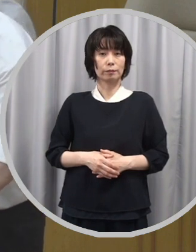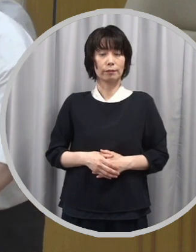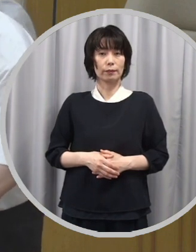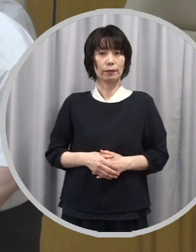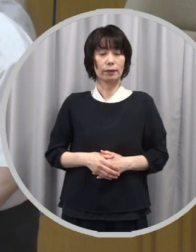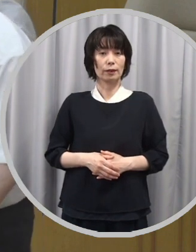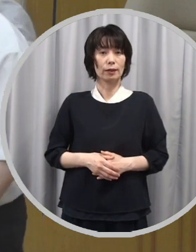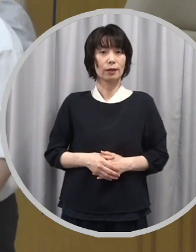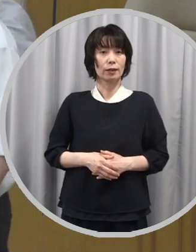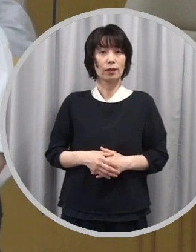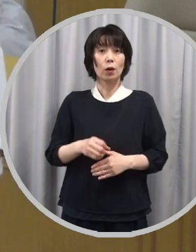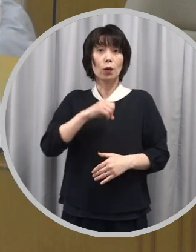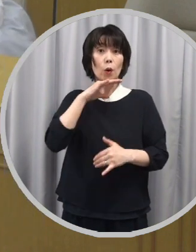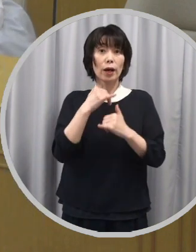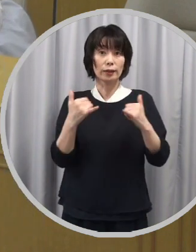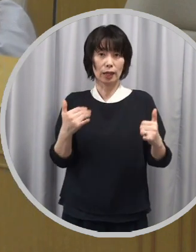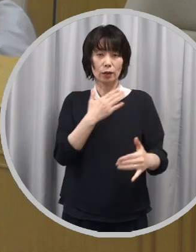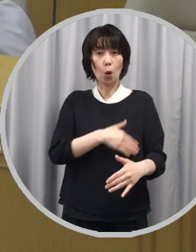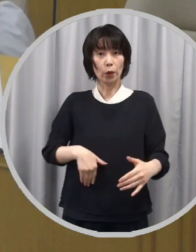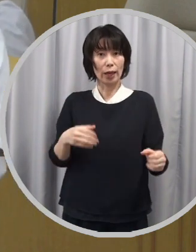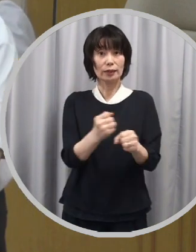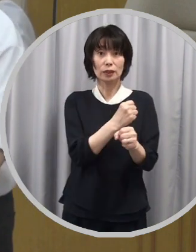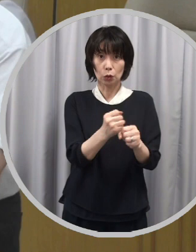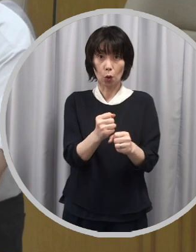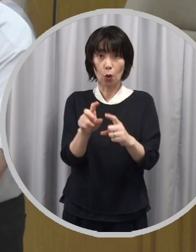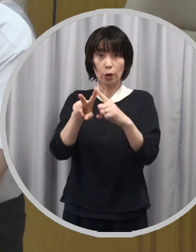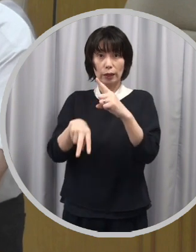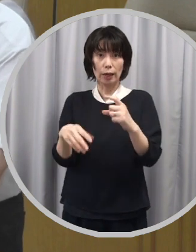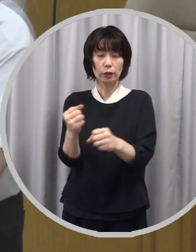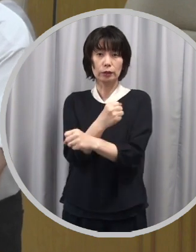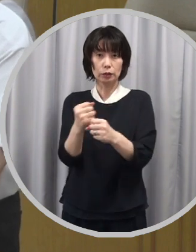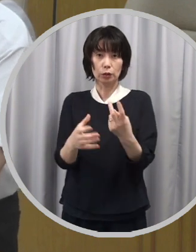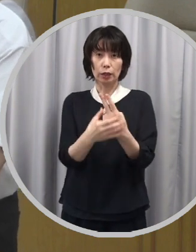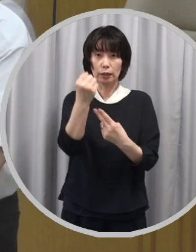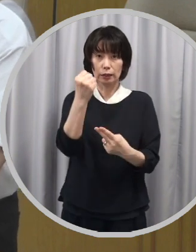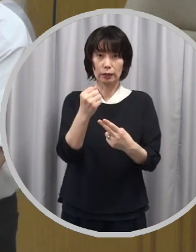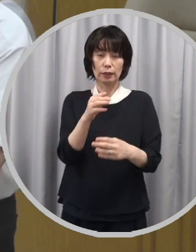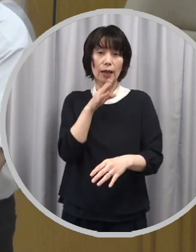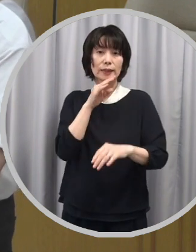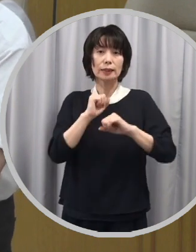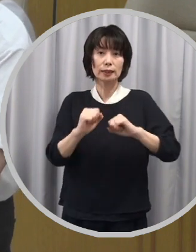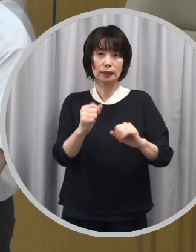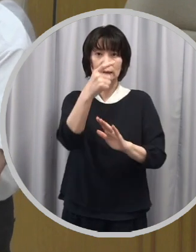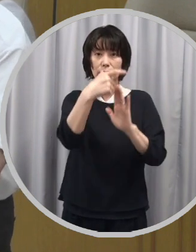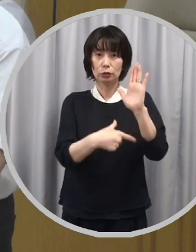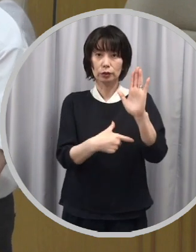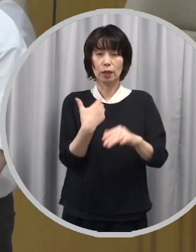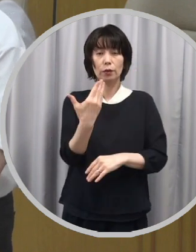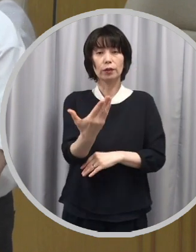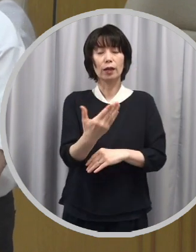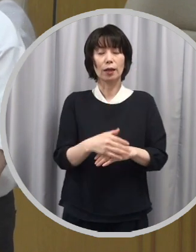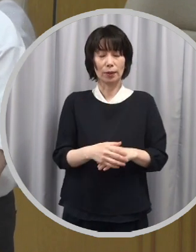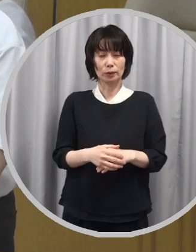次に高齢者の保険事業と介護事業の一体的な実施について伺います